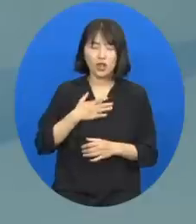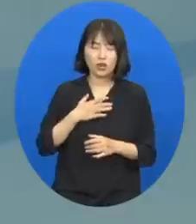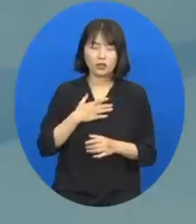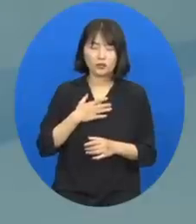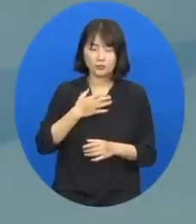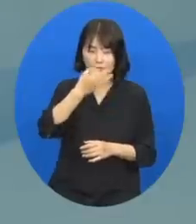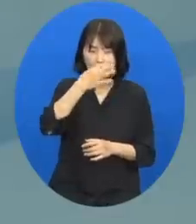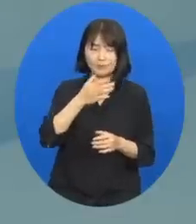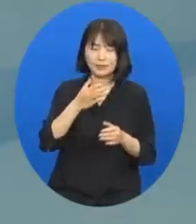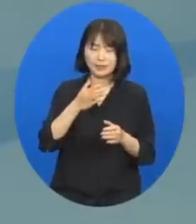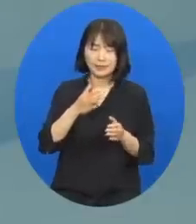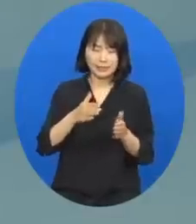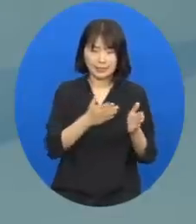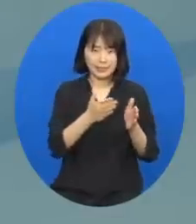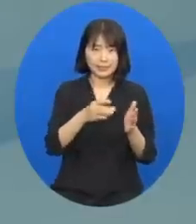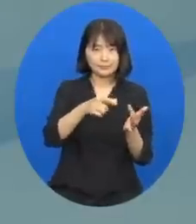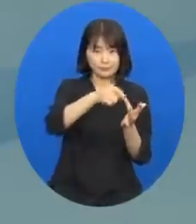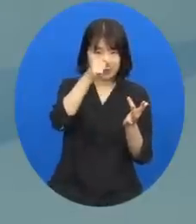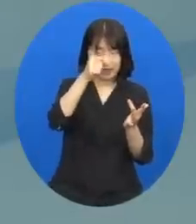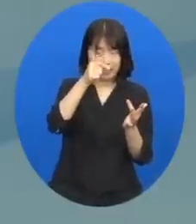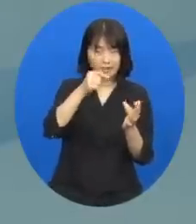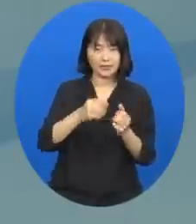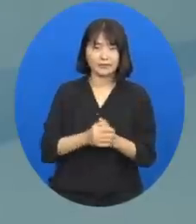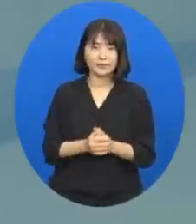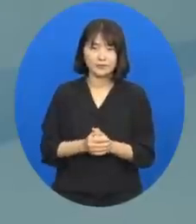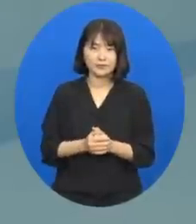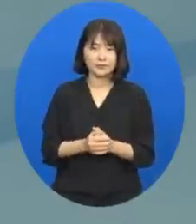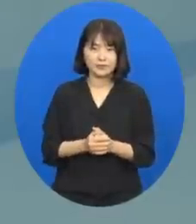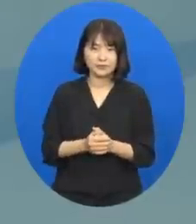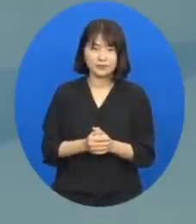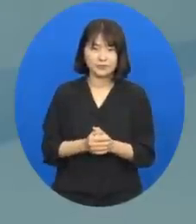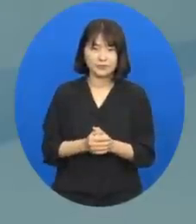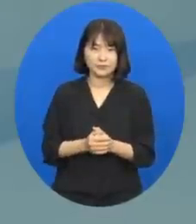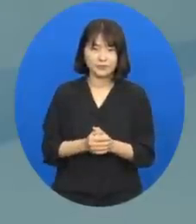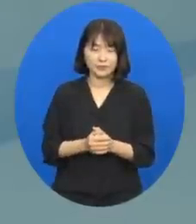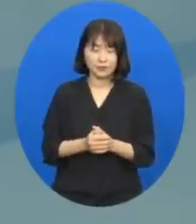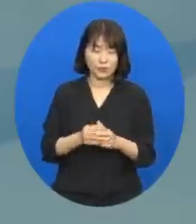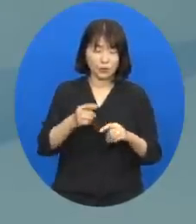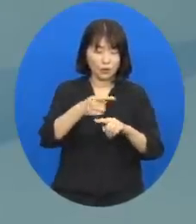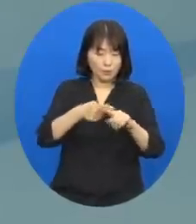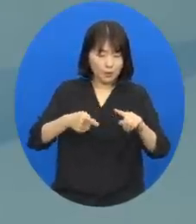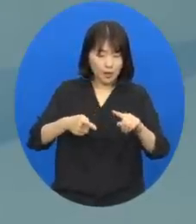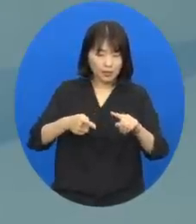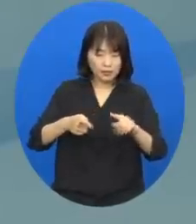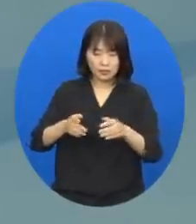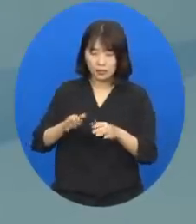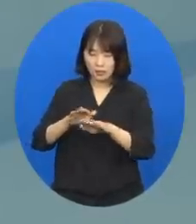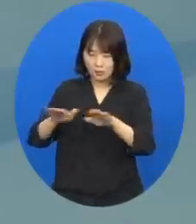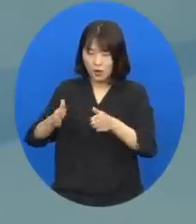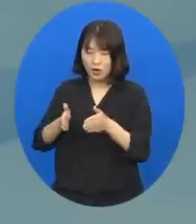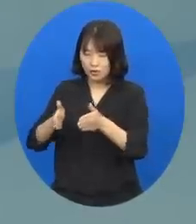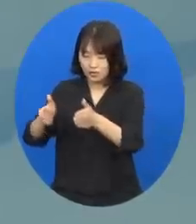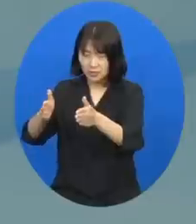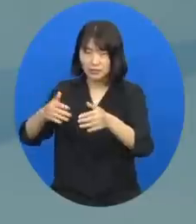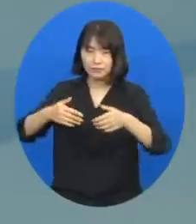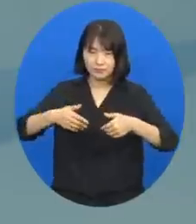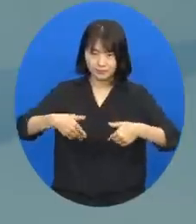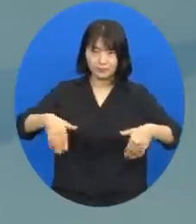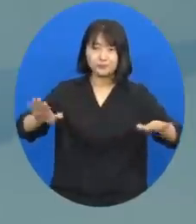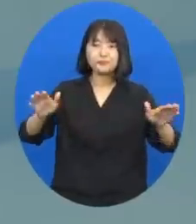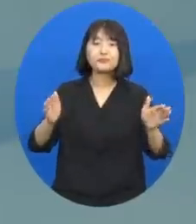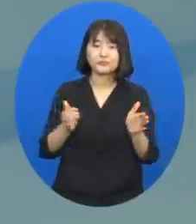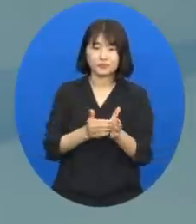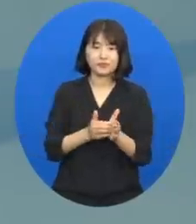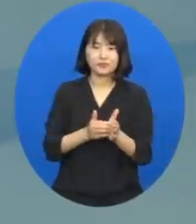저하고 몇 분 전 사람이 글로 가고 또 반 정도는 그냥 그 평지로 쭉 가는 겁니다 그러다가 걷고 있는데